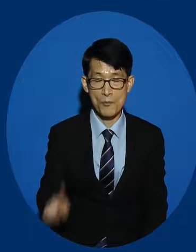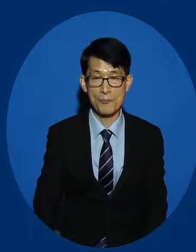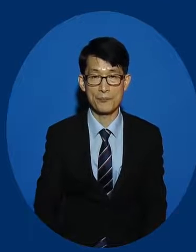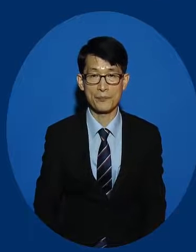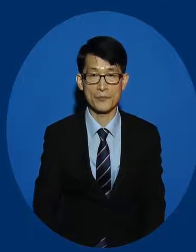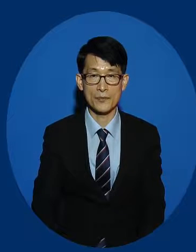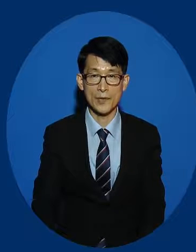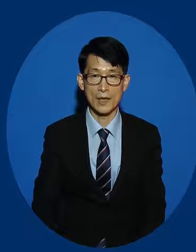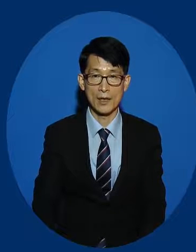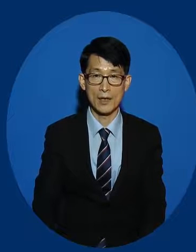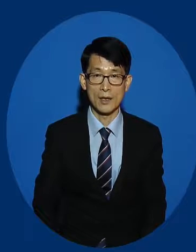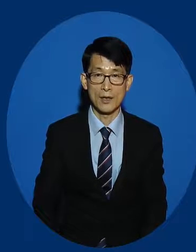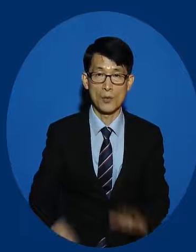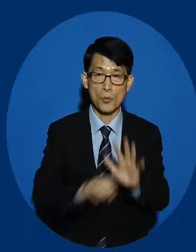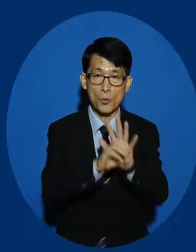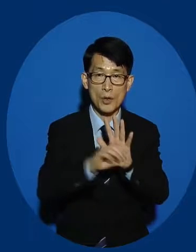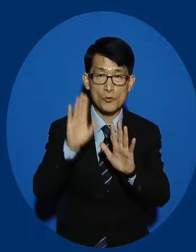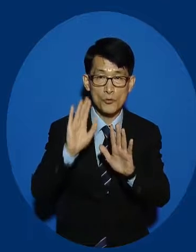온라인 이후에